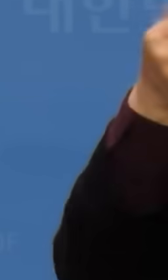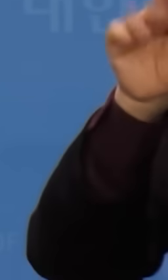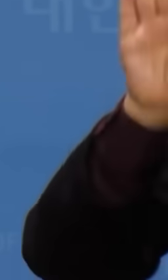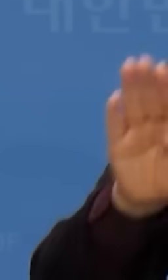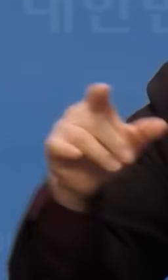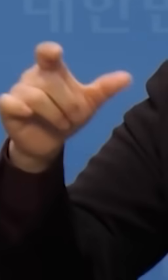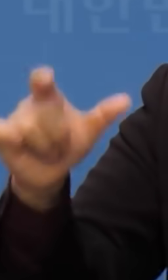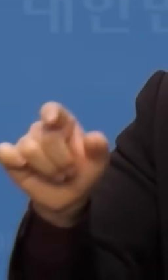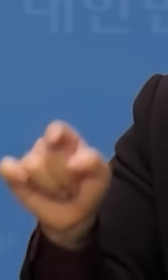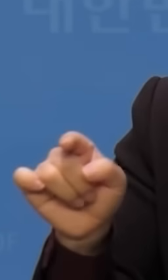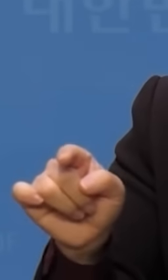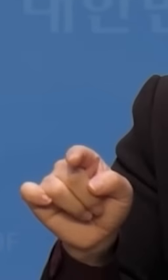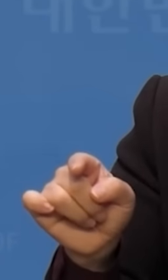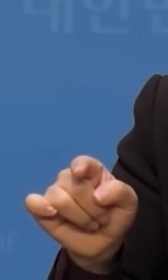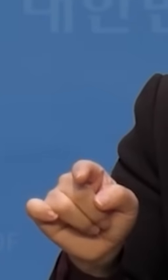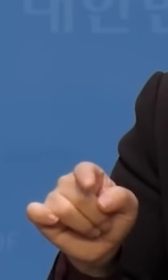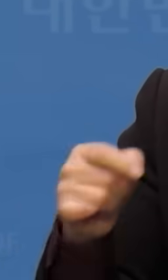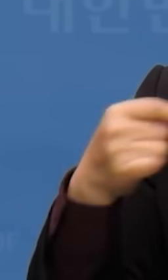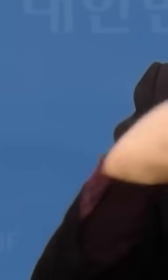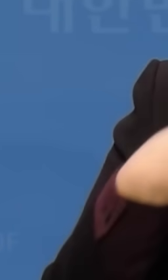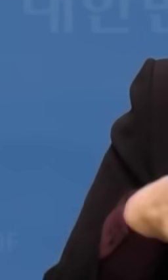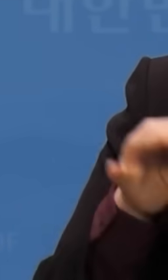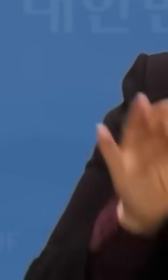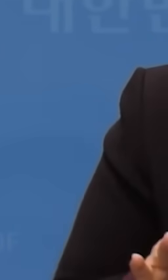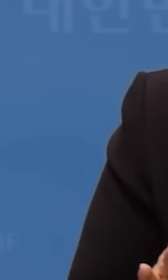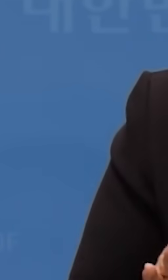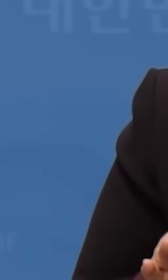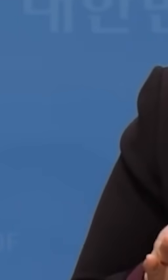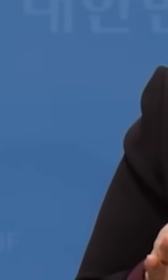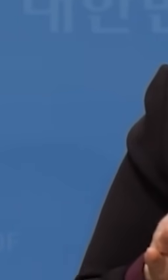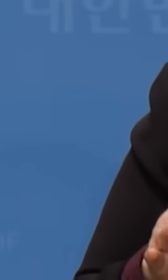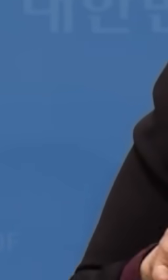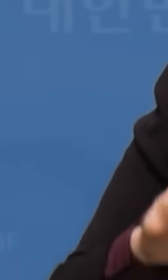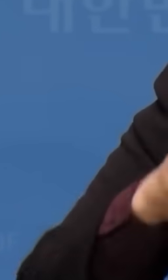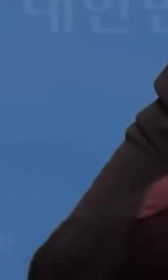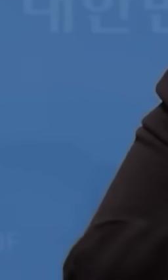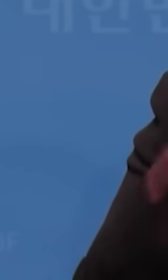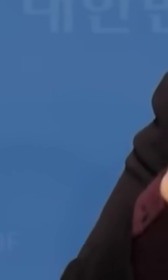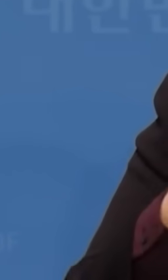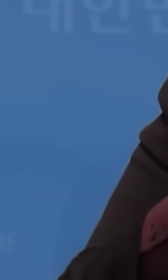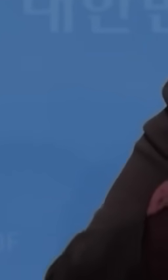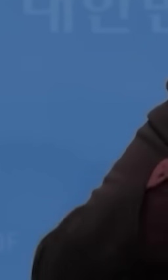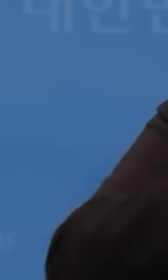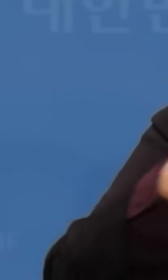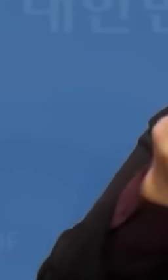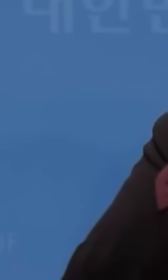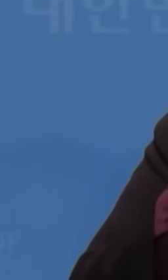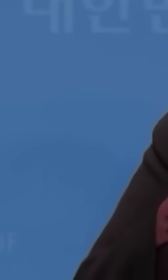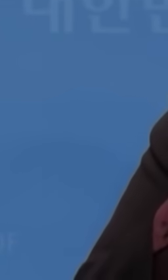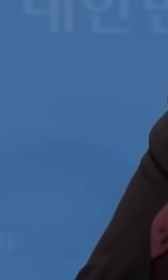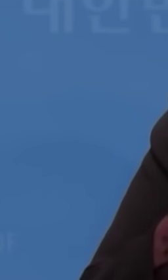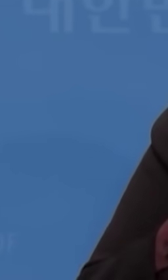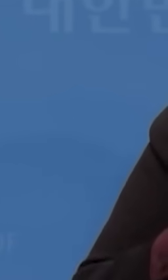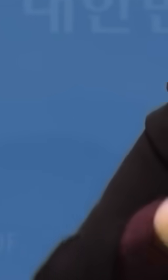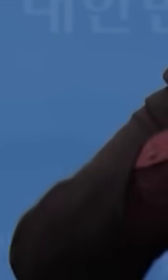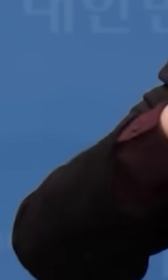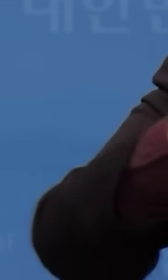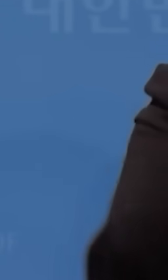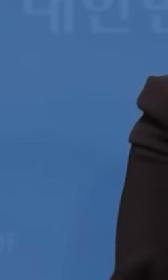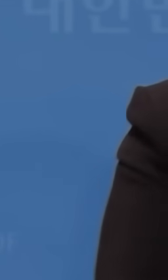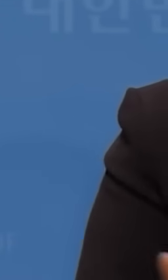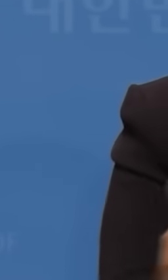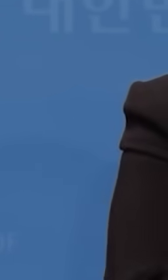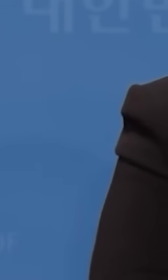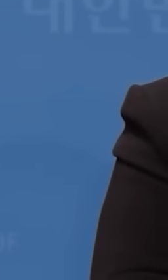지역입니다. 제가 잠시 당협위원장을 했던 곳이기도 하고 주변 분들은 여전히 서초 갑 출마를